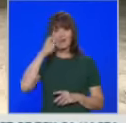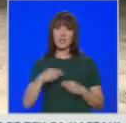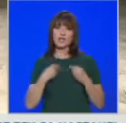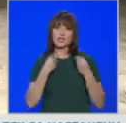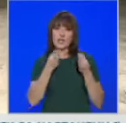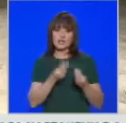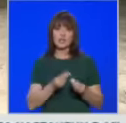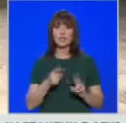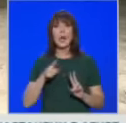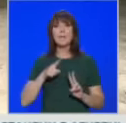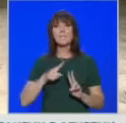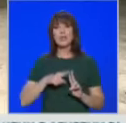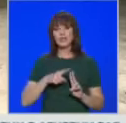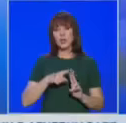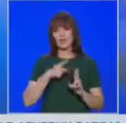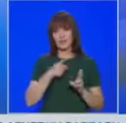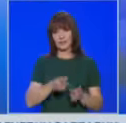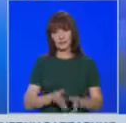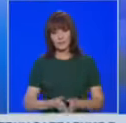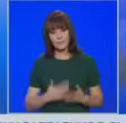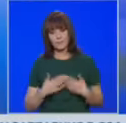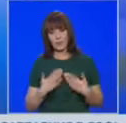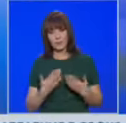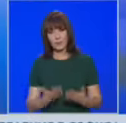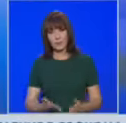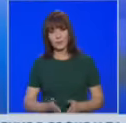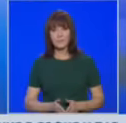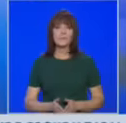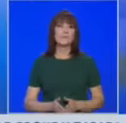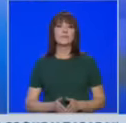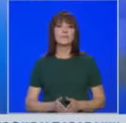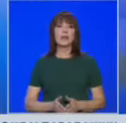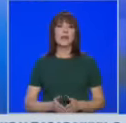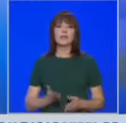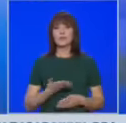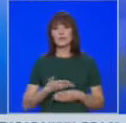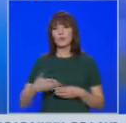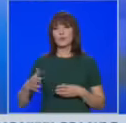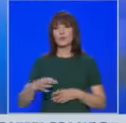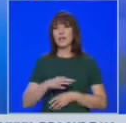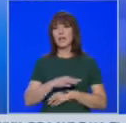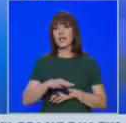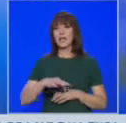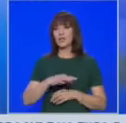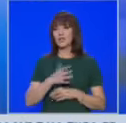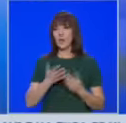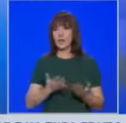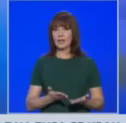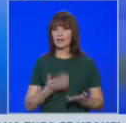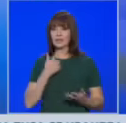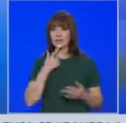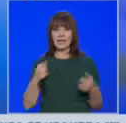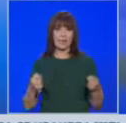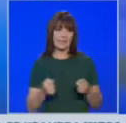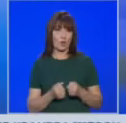връчат и призовката на княгиня Калина. Айше, благодаря ти. Айше Сели, с продължение на историята за катастрофата с